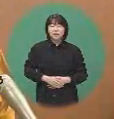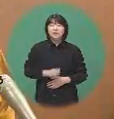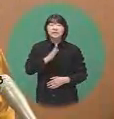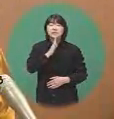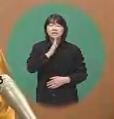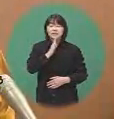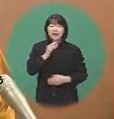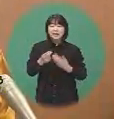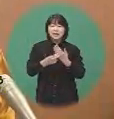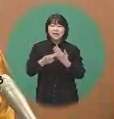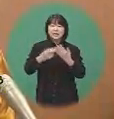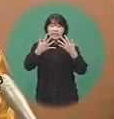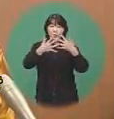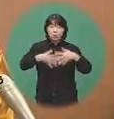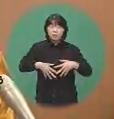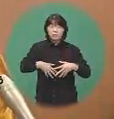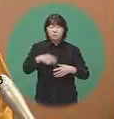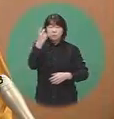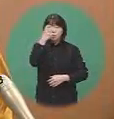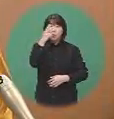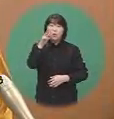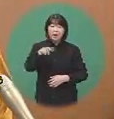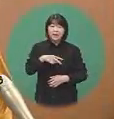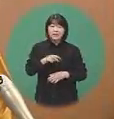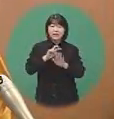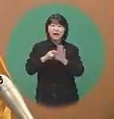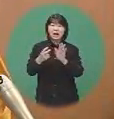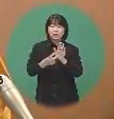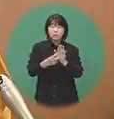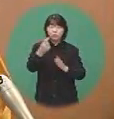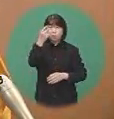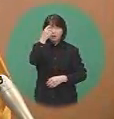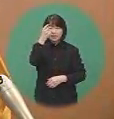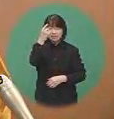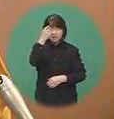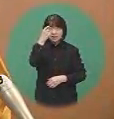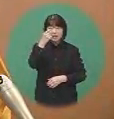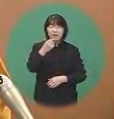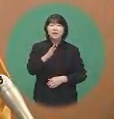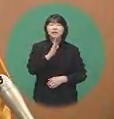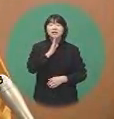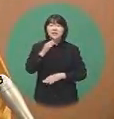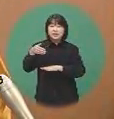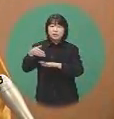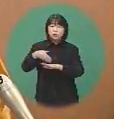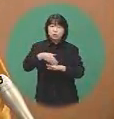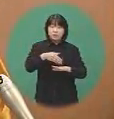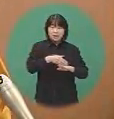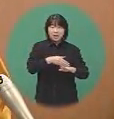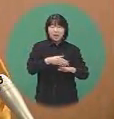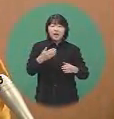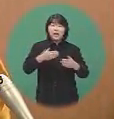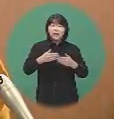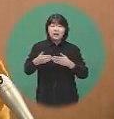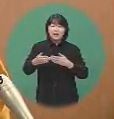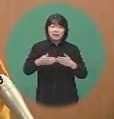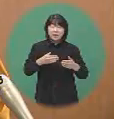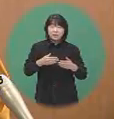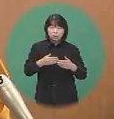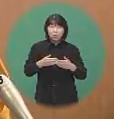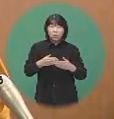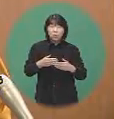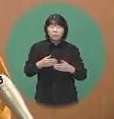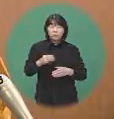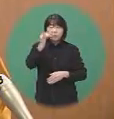Basically, hands-on experience on repair maintenance. We are here to learn about the effective maintenance and management